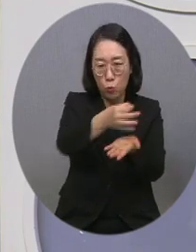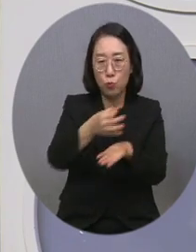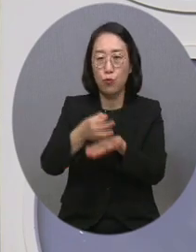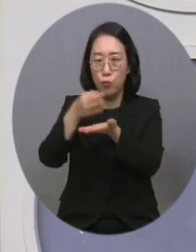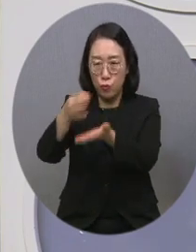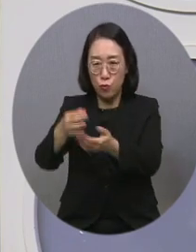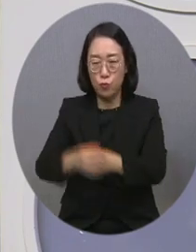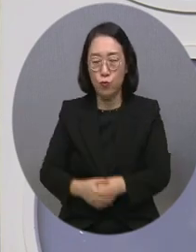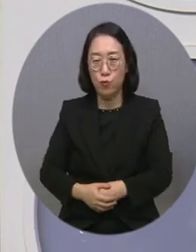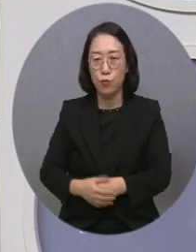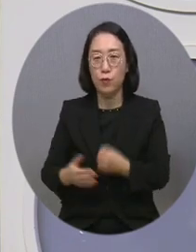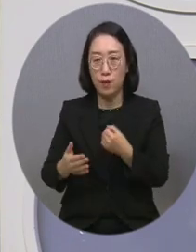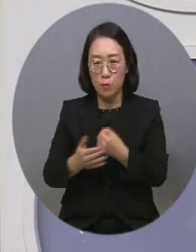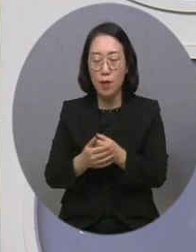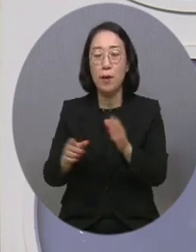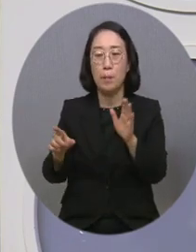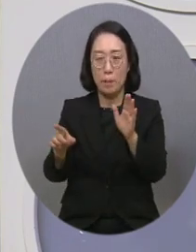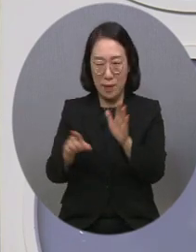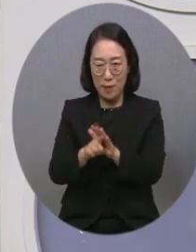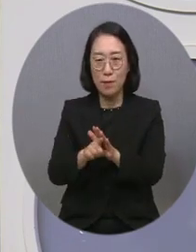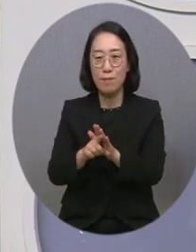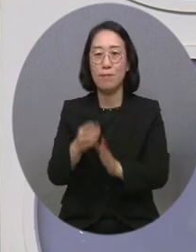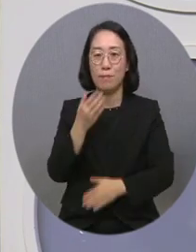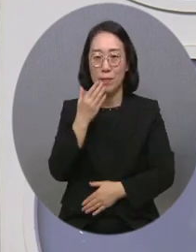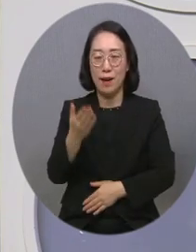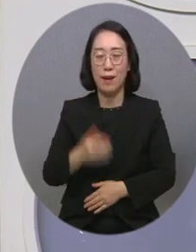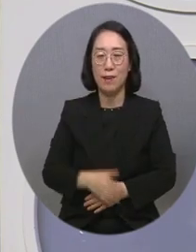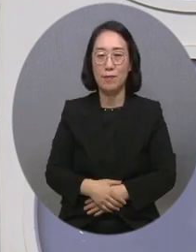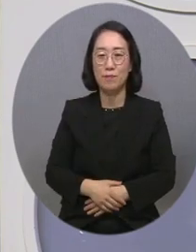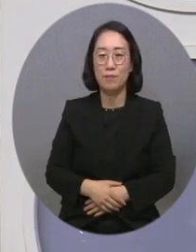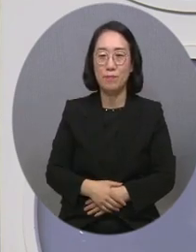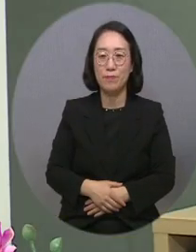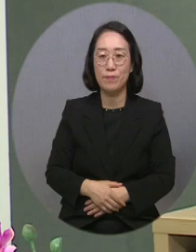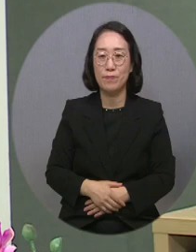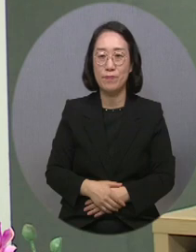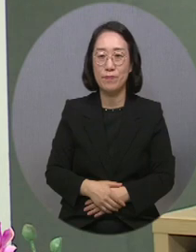때문에 믿고 이렇게 성금을 내셔도 되겠습니다.